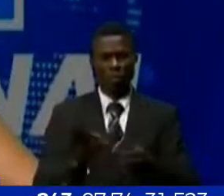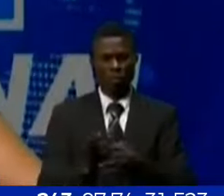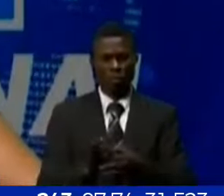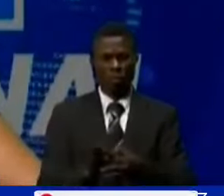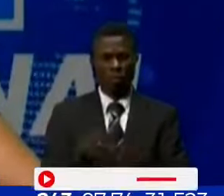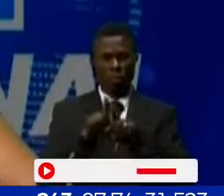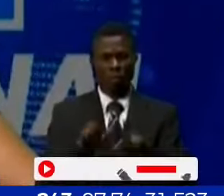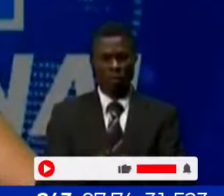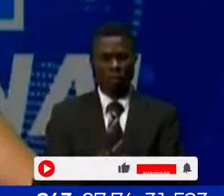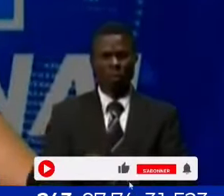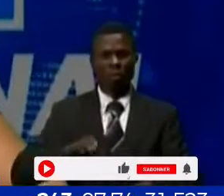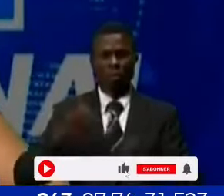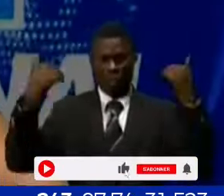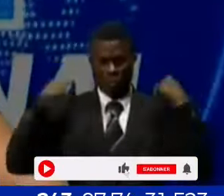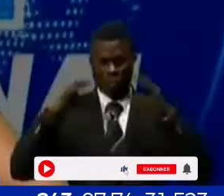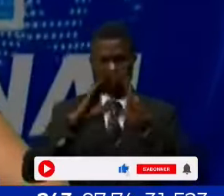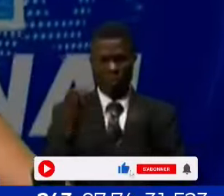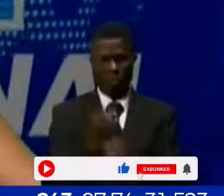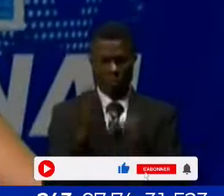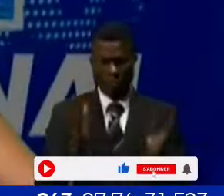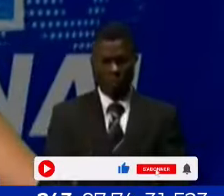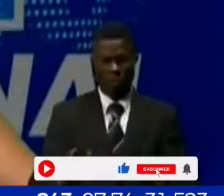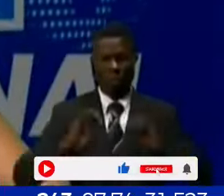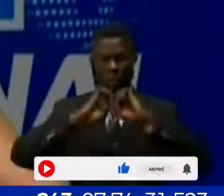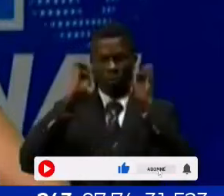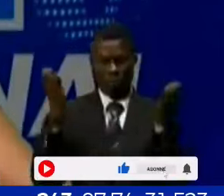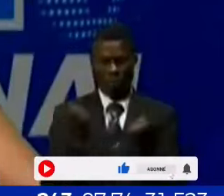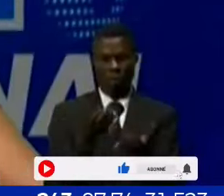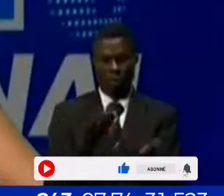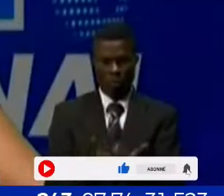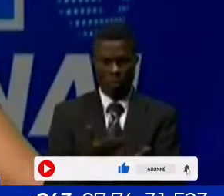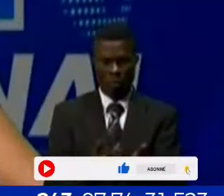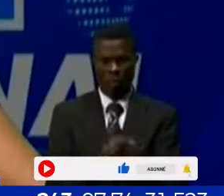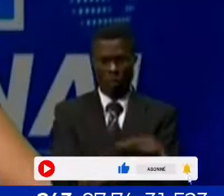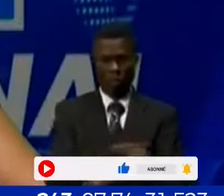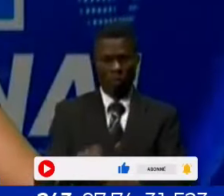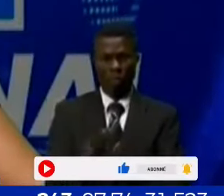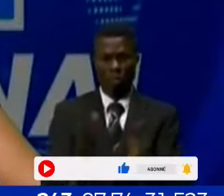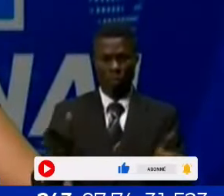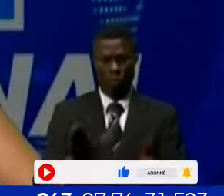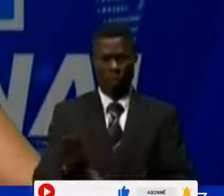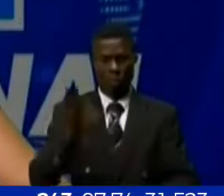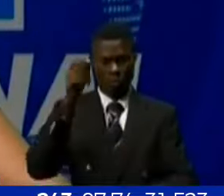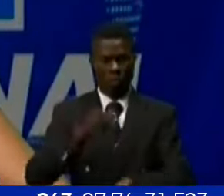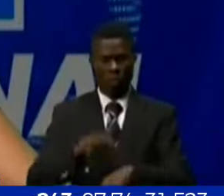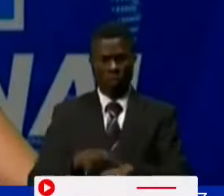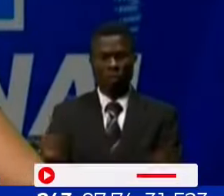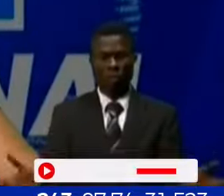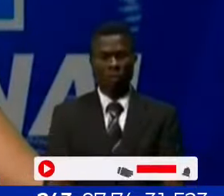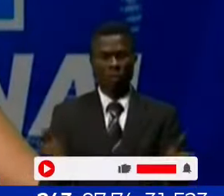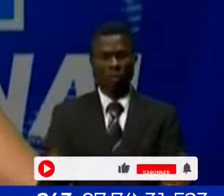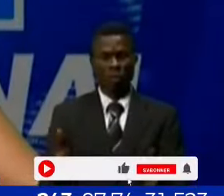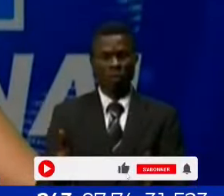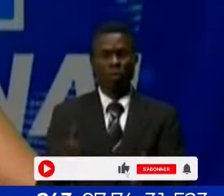entre le comité de gestion et les agents et cadres de cette entreprise. La direction générale a saisi cette occasion pour exhorter